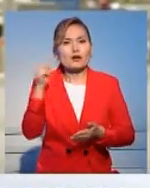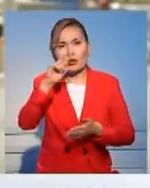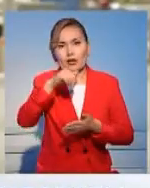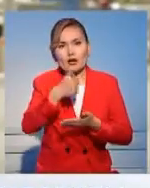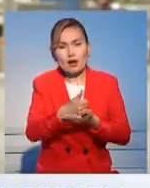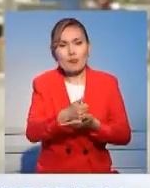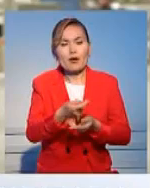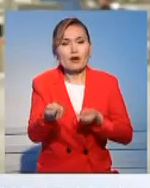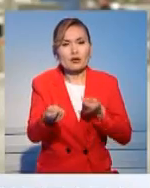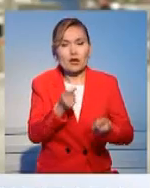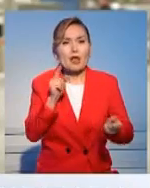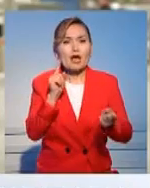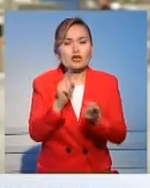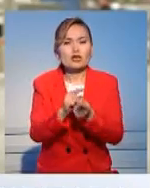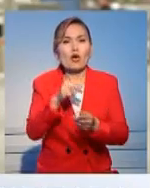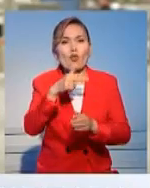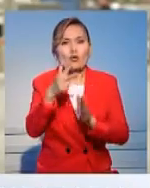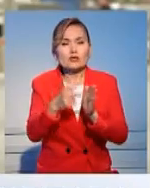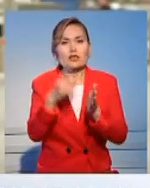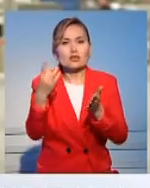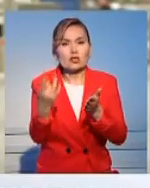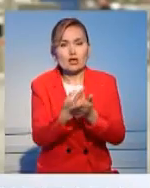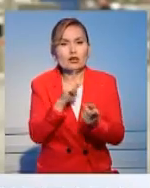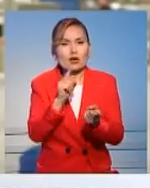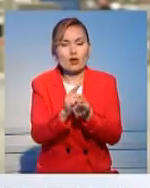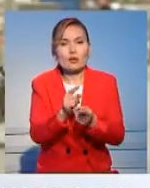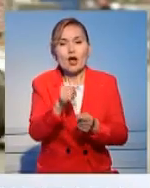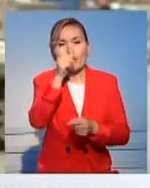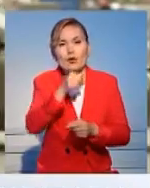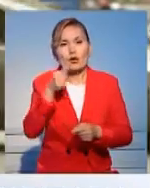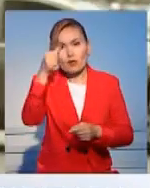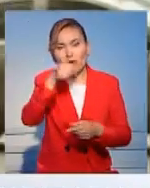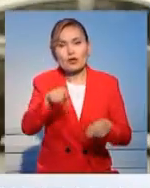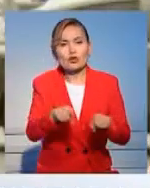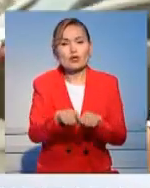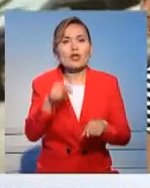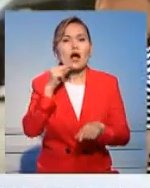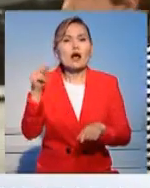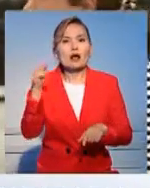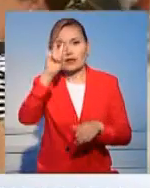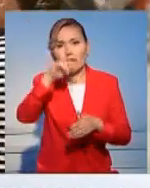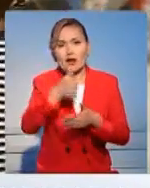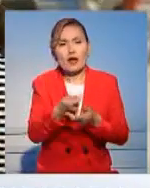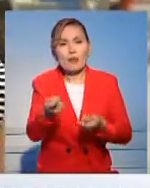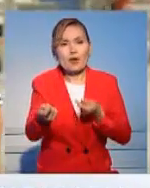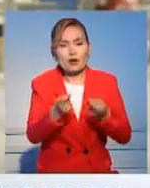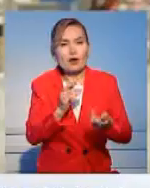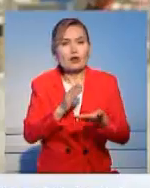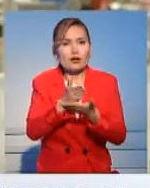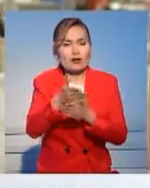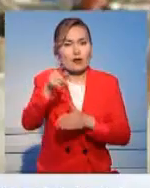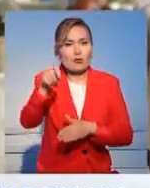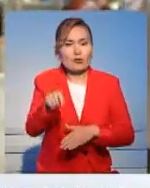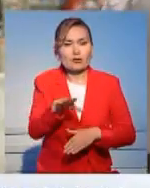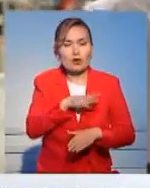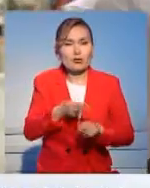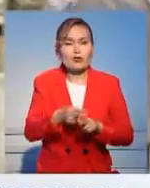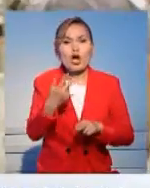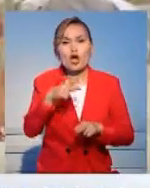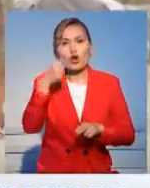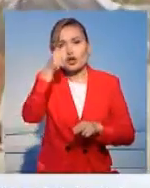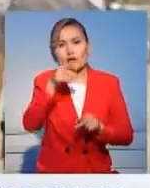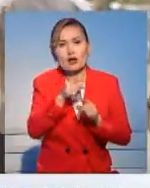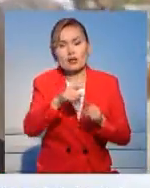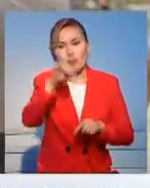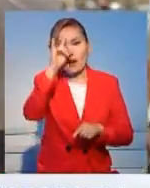18-ші кездесуі былтыр дәл осы уақытта маусым айының басында біздің елге Қытай елінің төрағасы мемлекеттік сапармен келген болатын. Жалпы соңғы 3 жылда